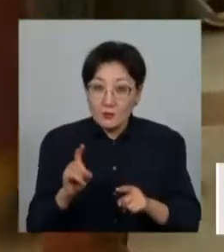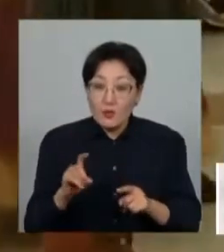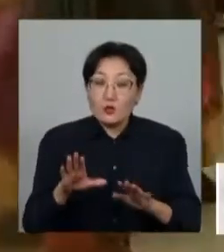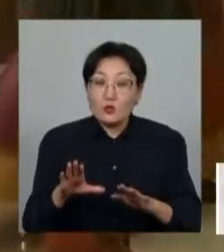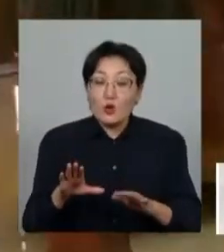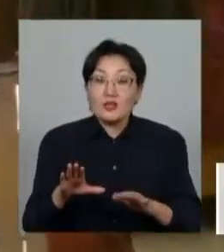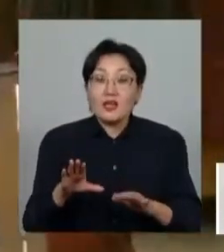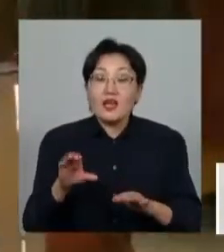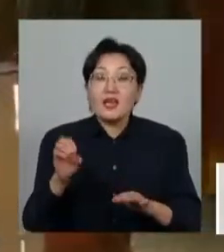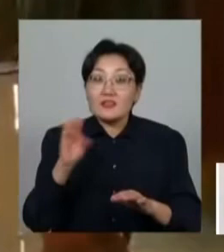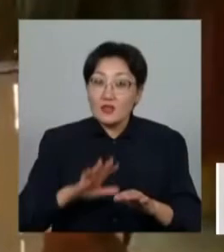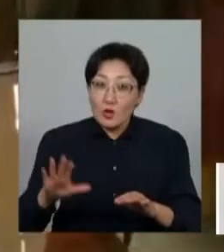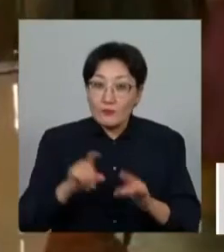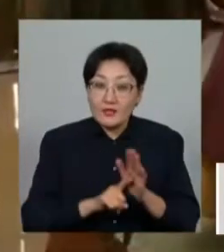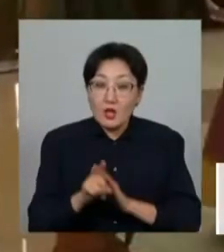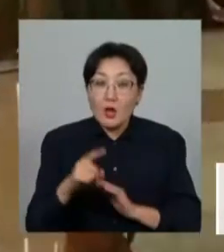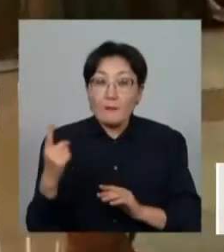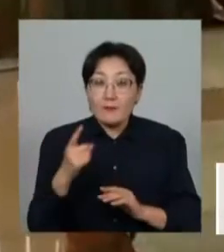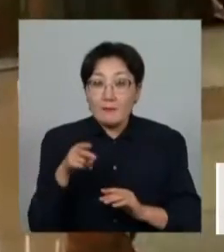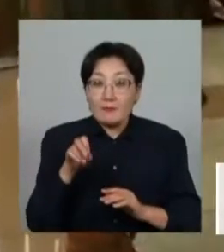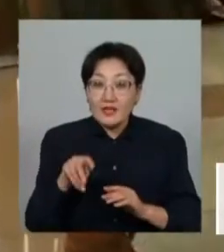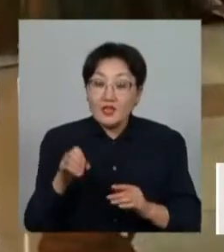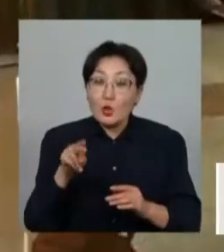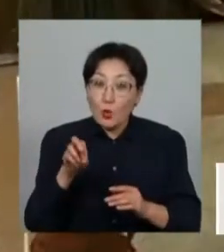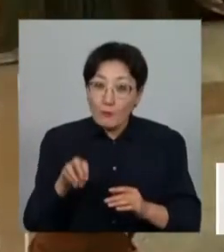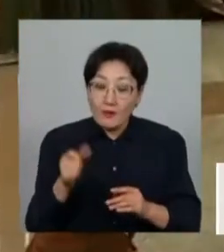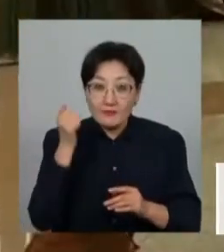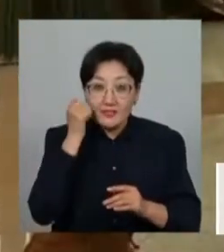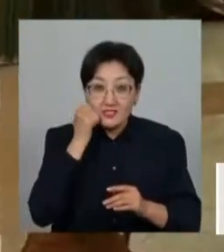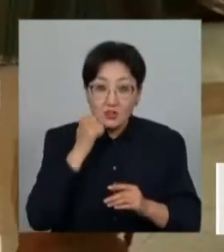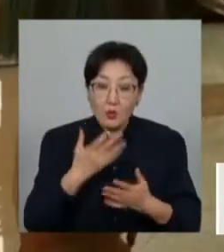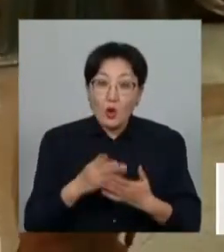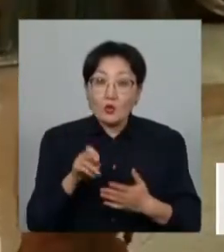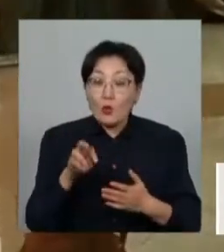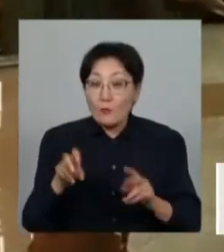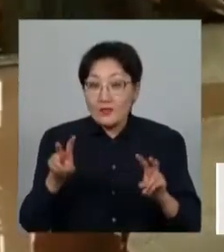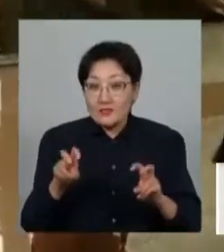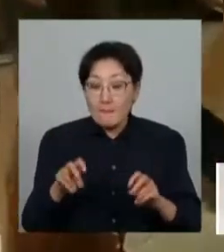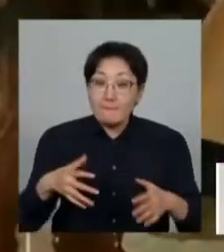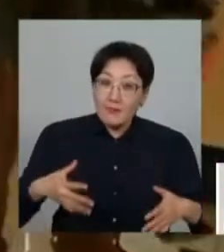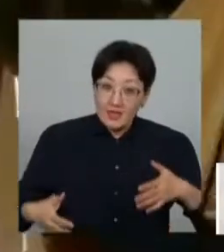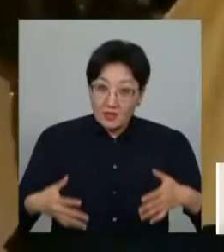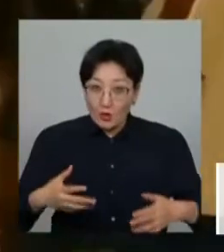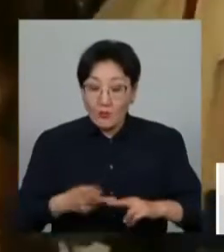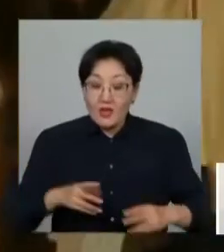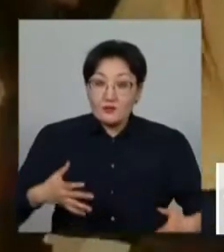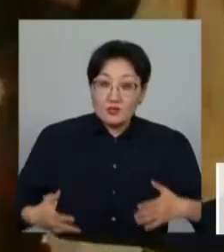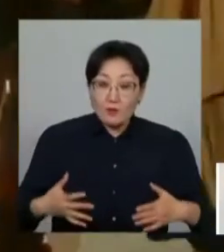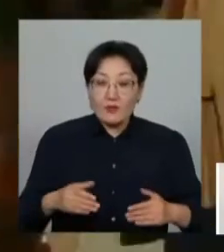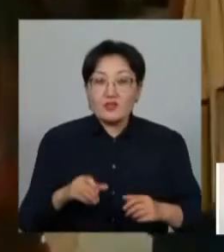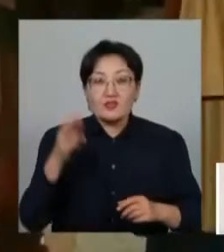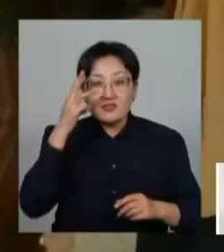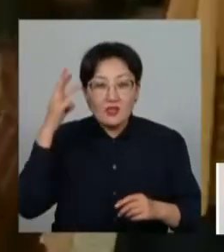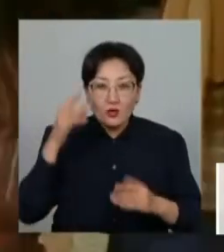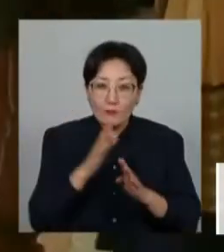славянский. Название берет начало от пословицы «первый блин комом». Вот только в старой интерпретации комом назвали медведя. Этот зверь считался царем леса.